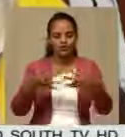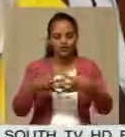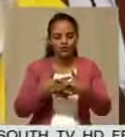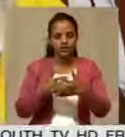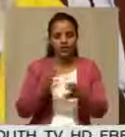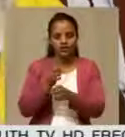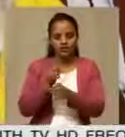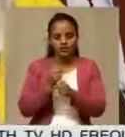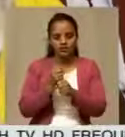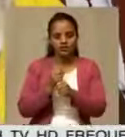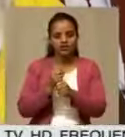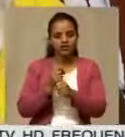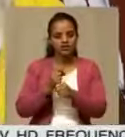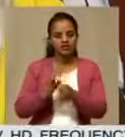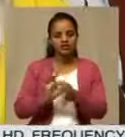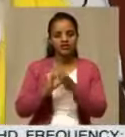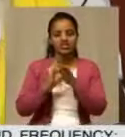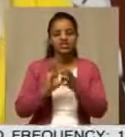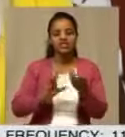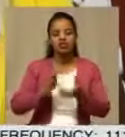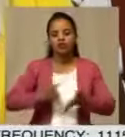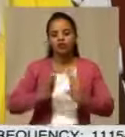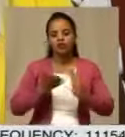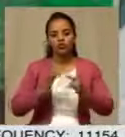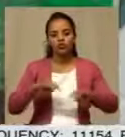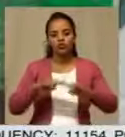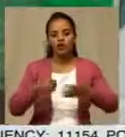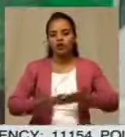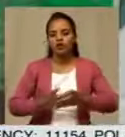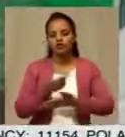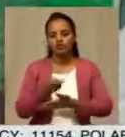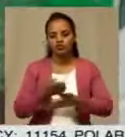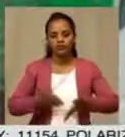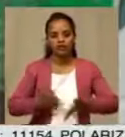ተባብረን ተሳስረን ክልሉም ፍቃደኛ ሆኖ ዞኑ አዲሱ